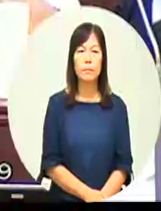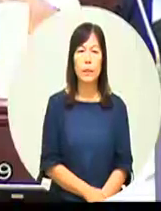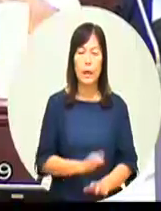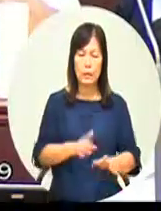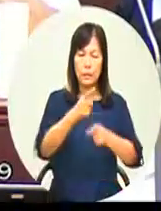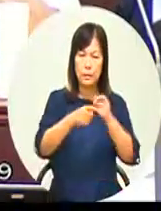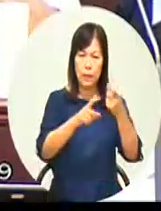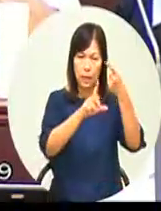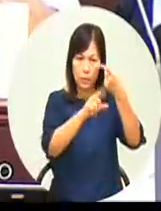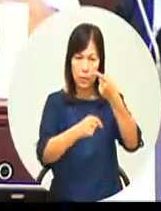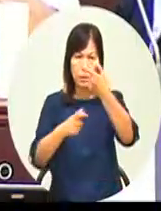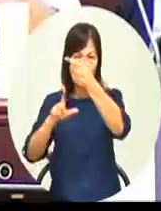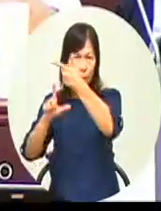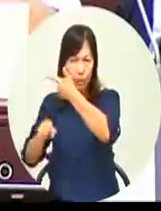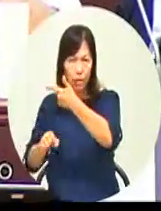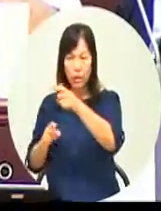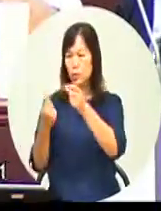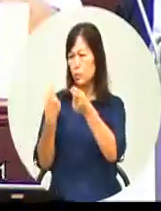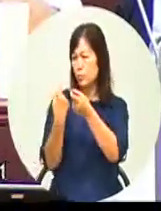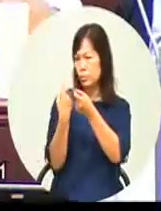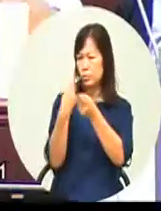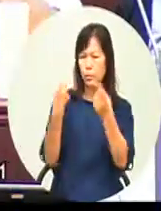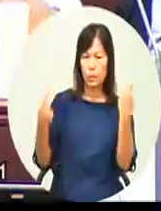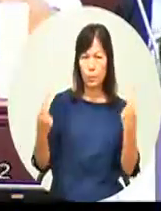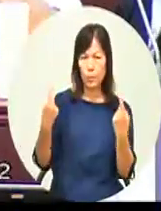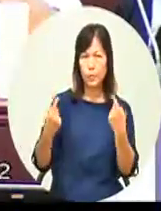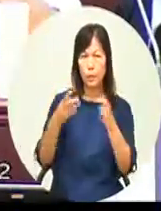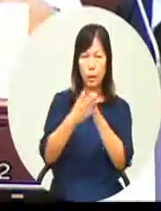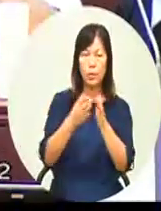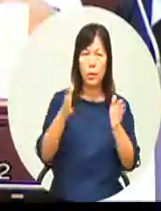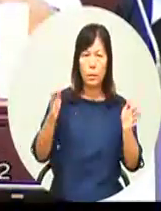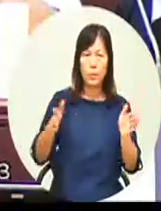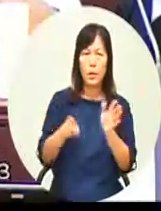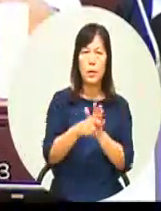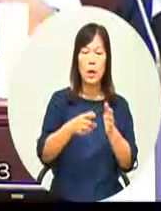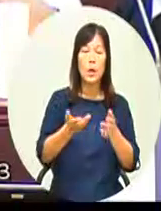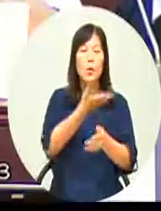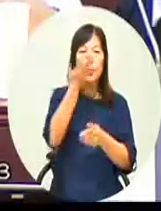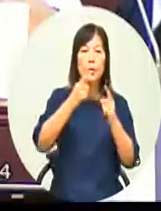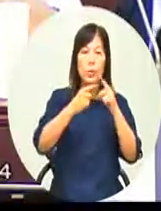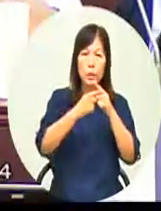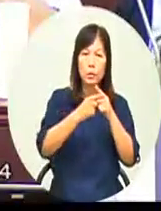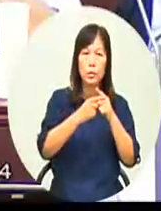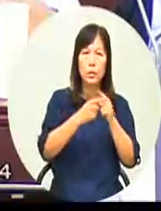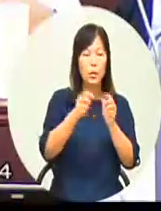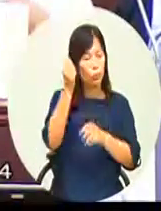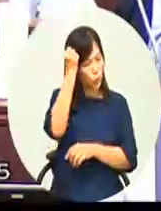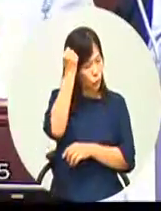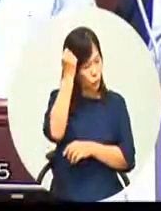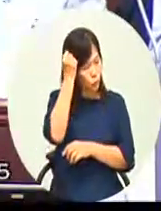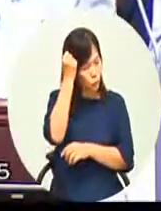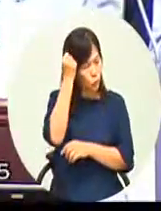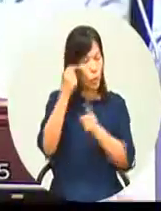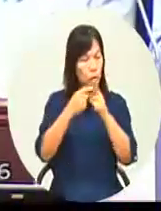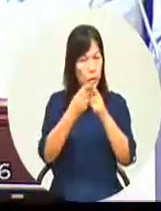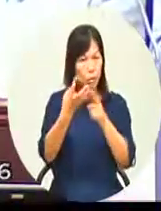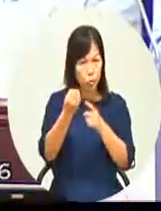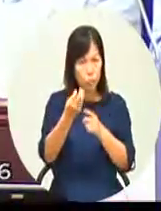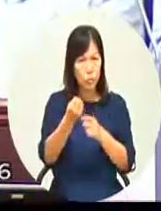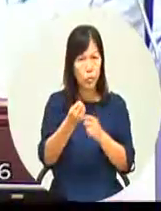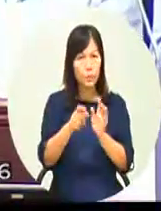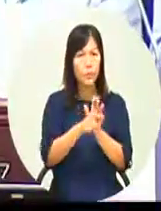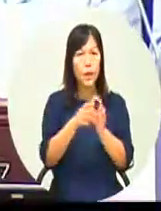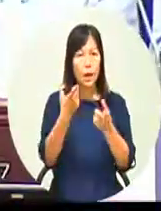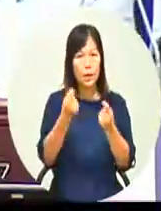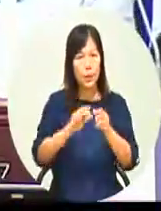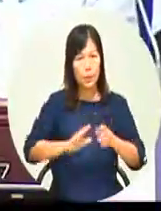的1月到6月跟去年1月6月来做一个相比，我们的旅客人数用住宿的人次来看，我们还